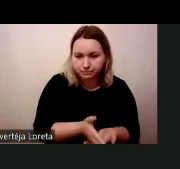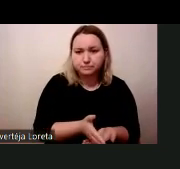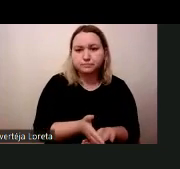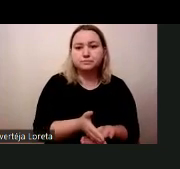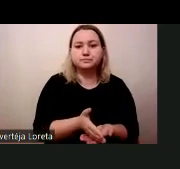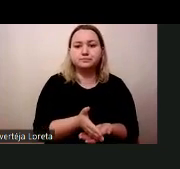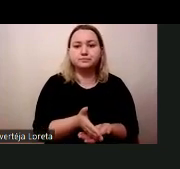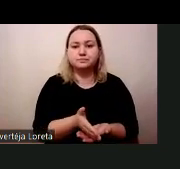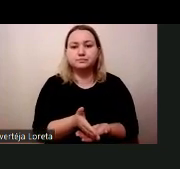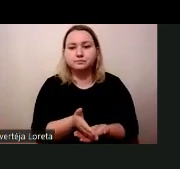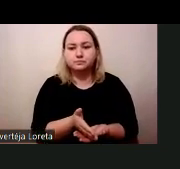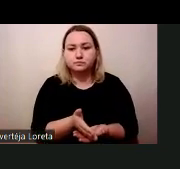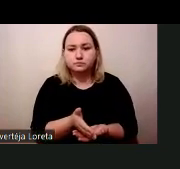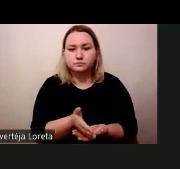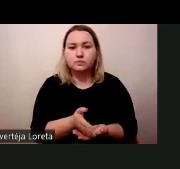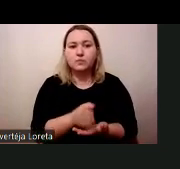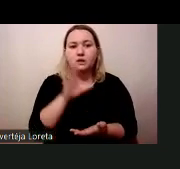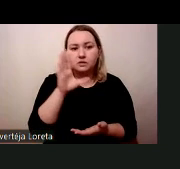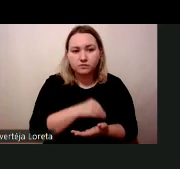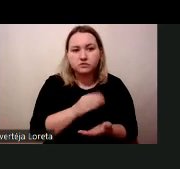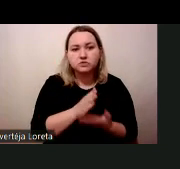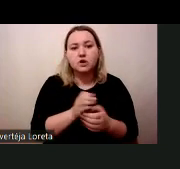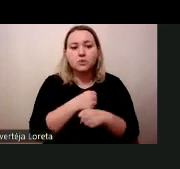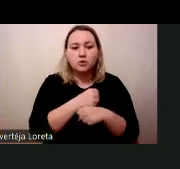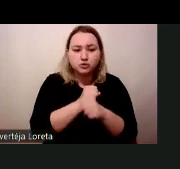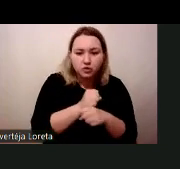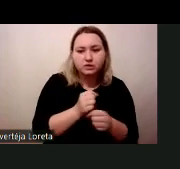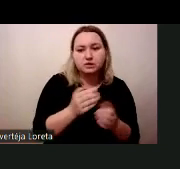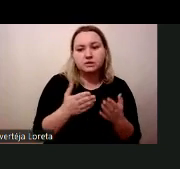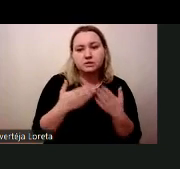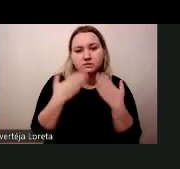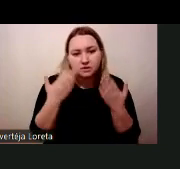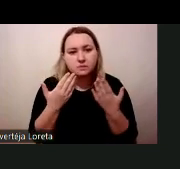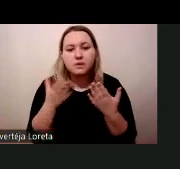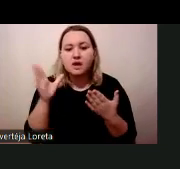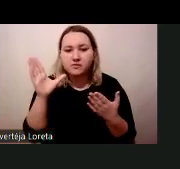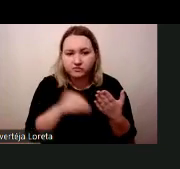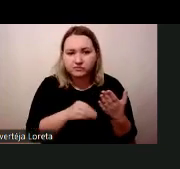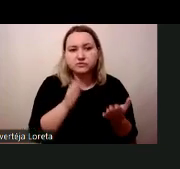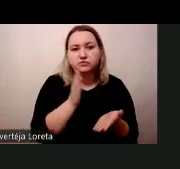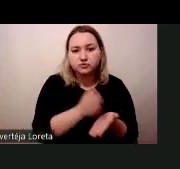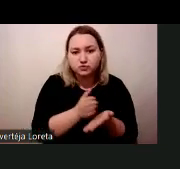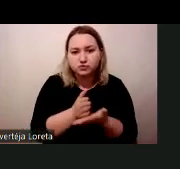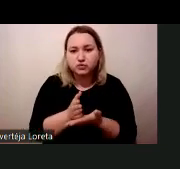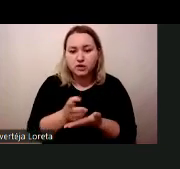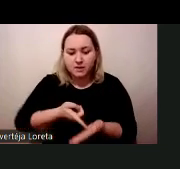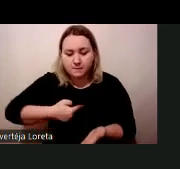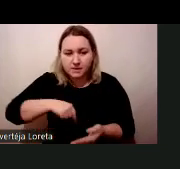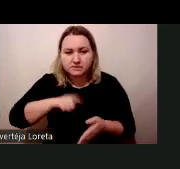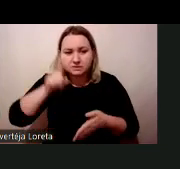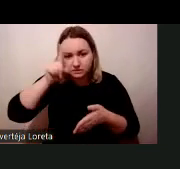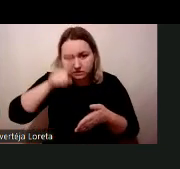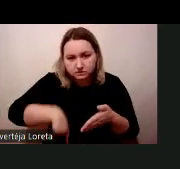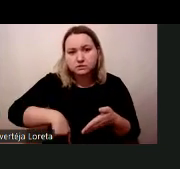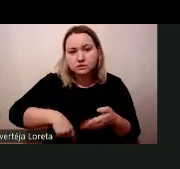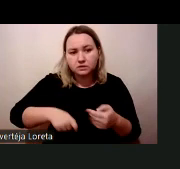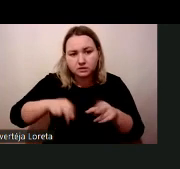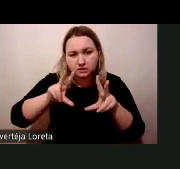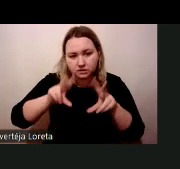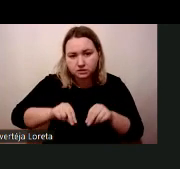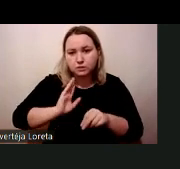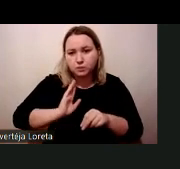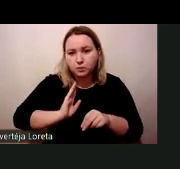yra visi šitie dalykai, kaip žodynas, skaitimas, rašymas ir taip toliau. Visi tie dalykai, kuriuos mes tikimėse, kad iš tikrųjų